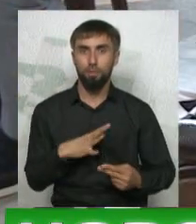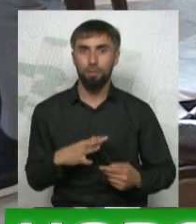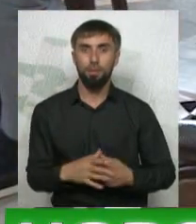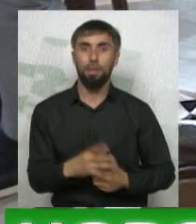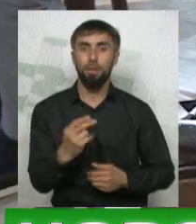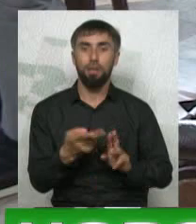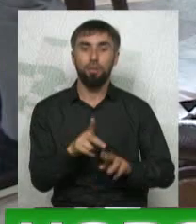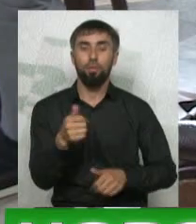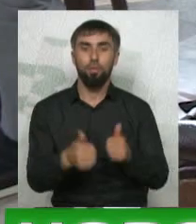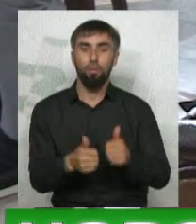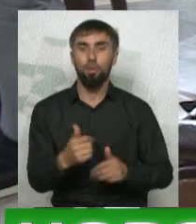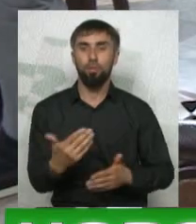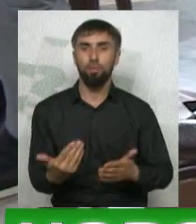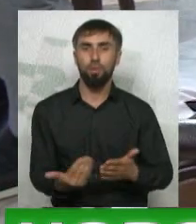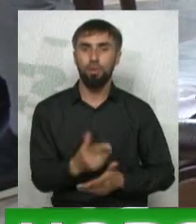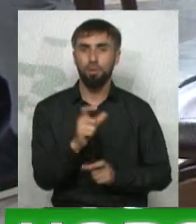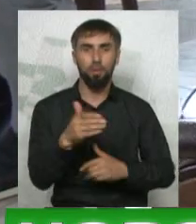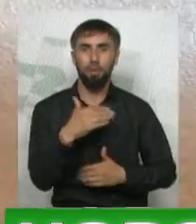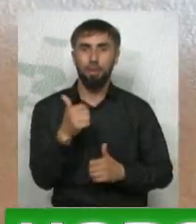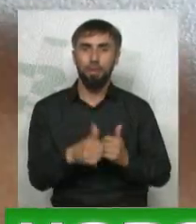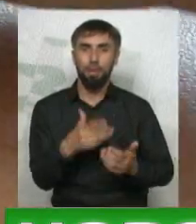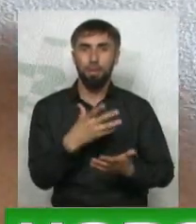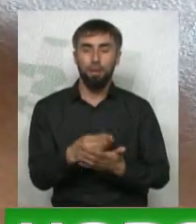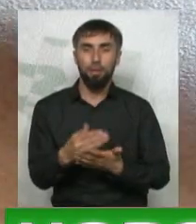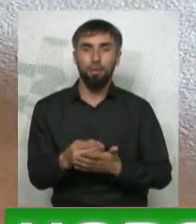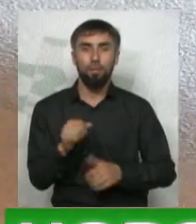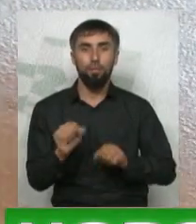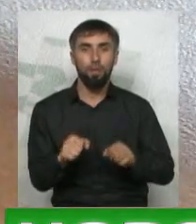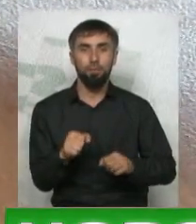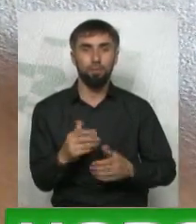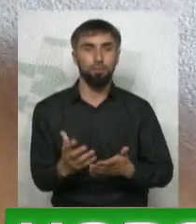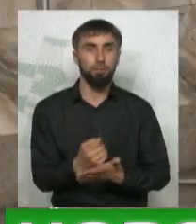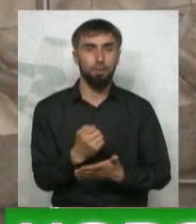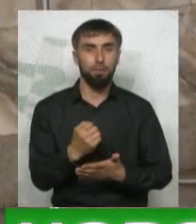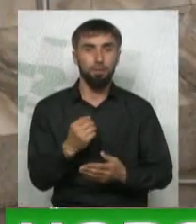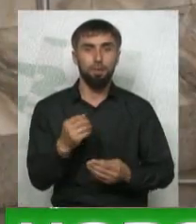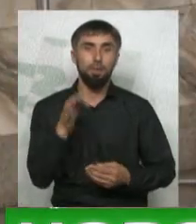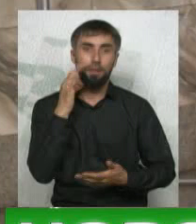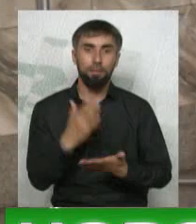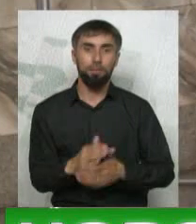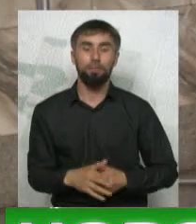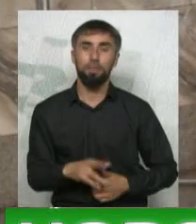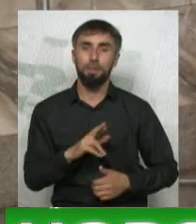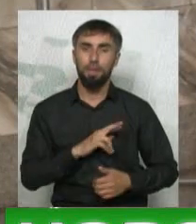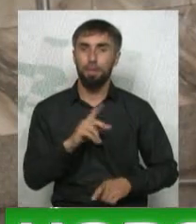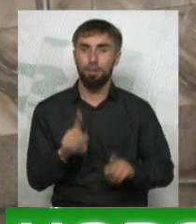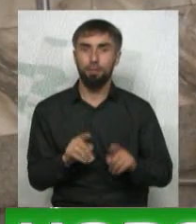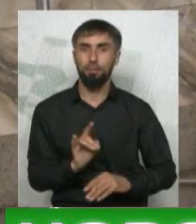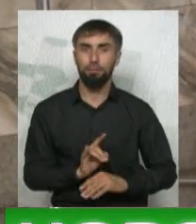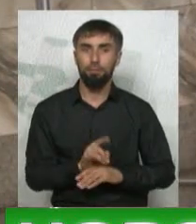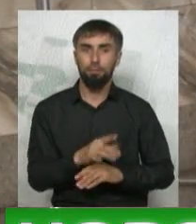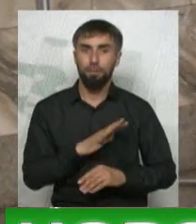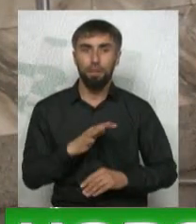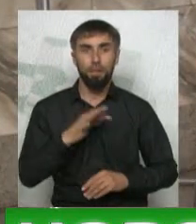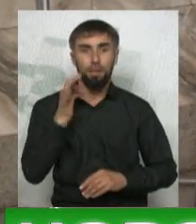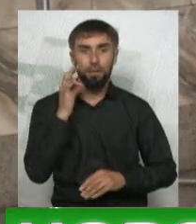На этом турнире новичков нет. У каждого свои методы достижения победы. Ну, я иногда обманчиваю вот